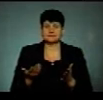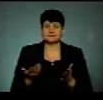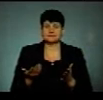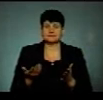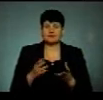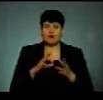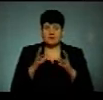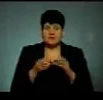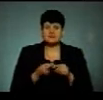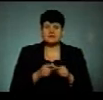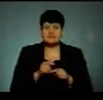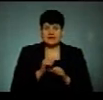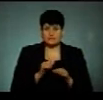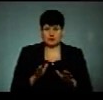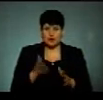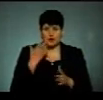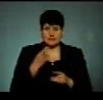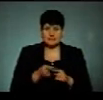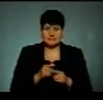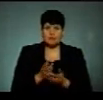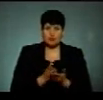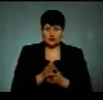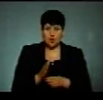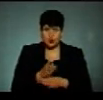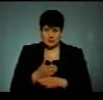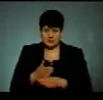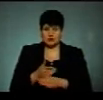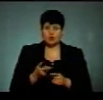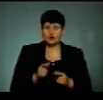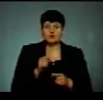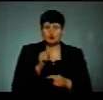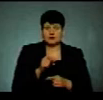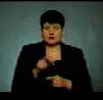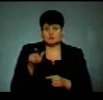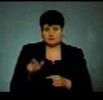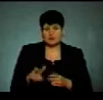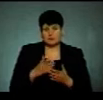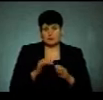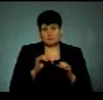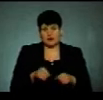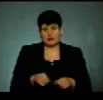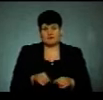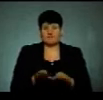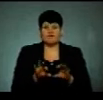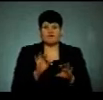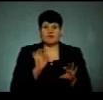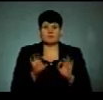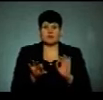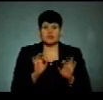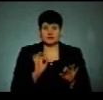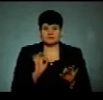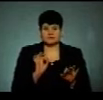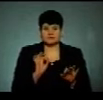в принципі, це й неможливо. Коли ці послуги розділені, тоді споживач, клієнт має право собі